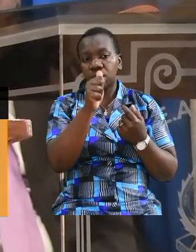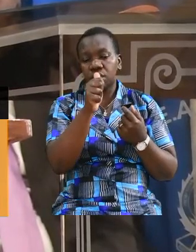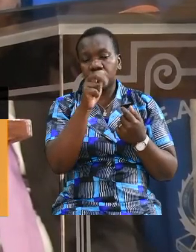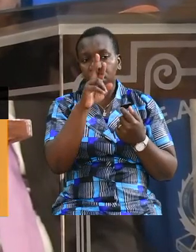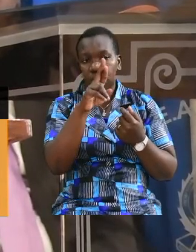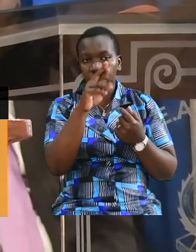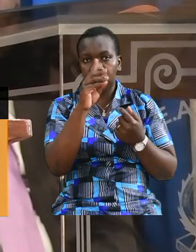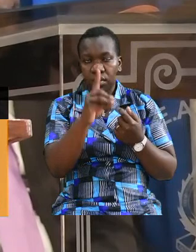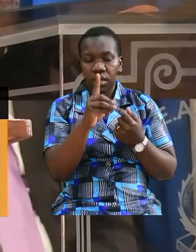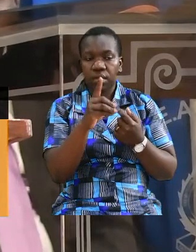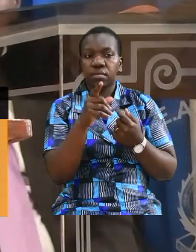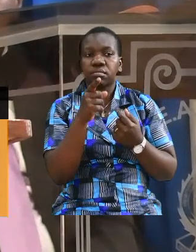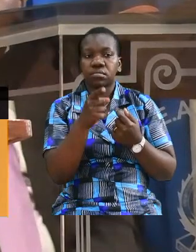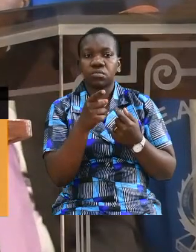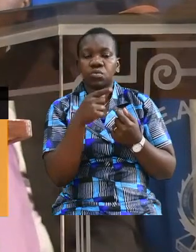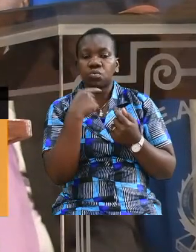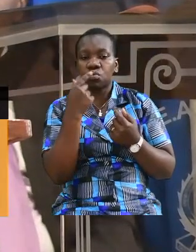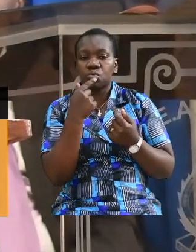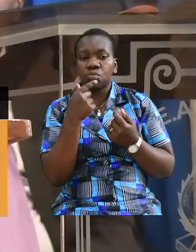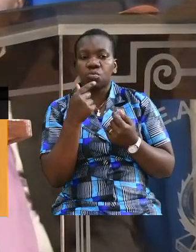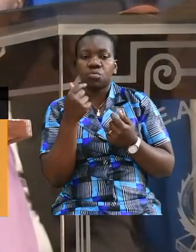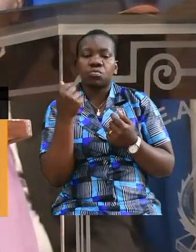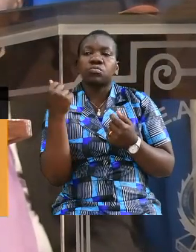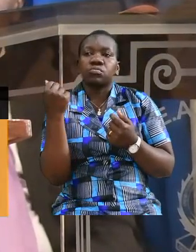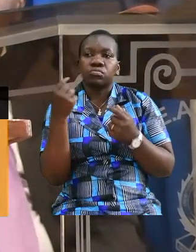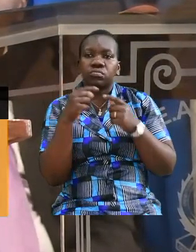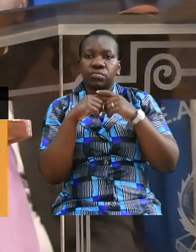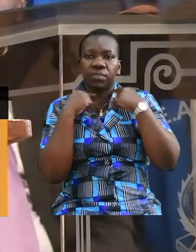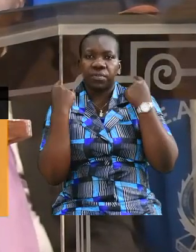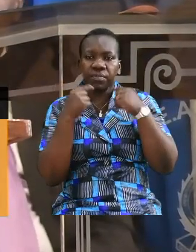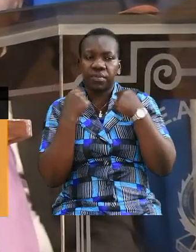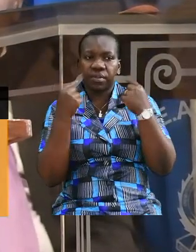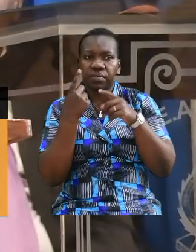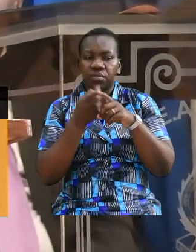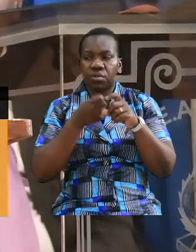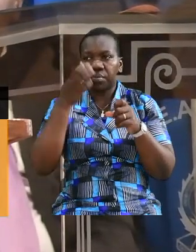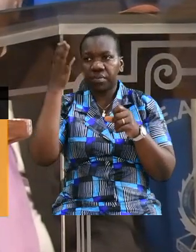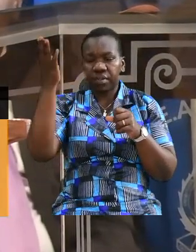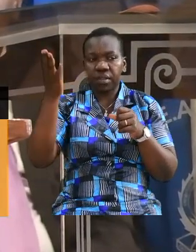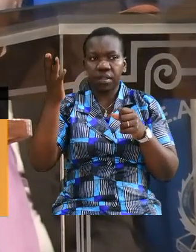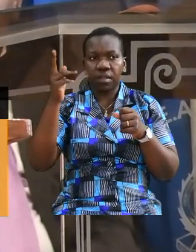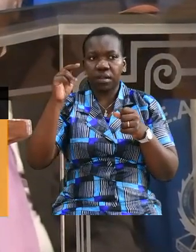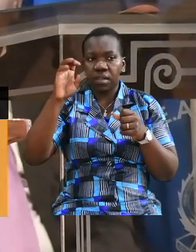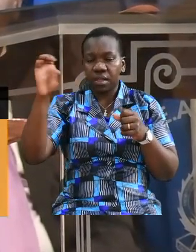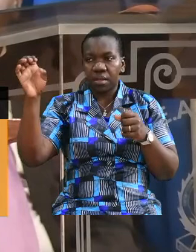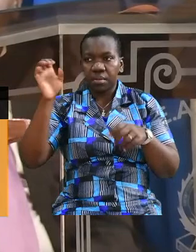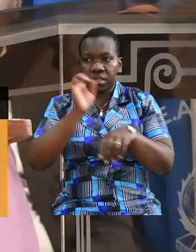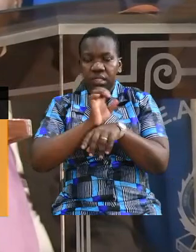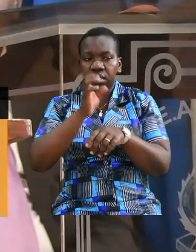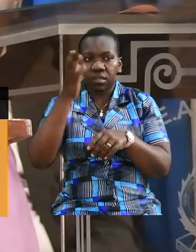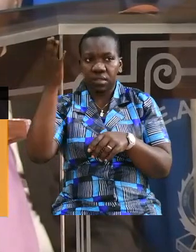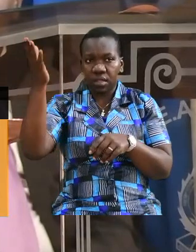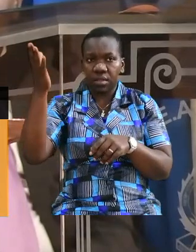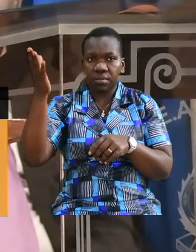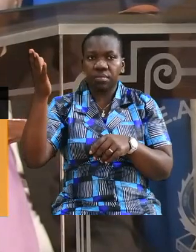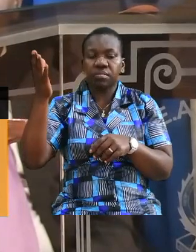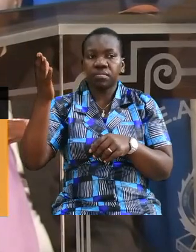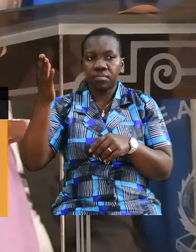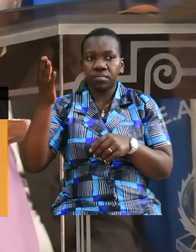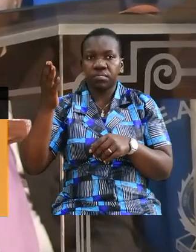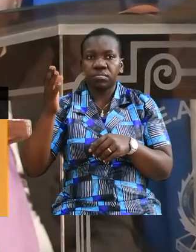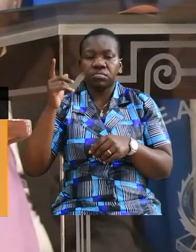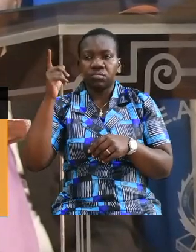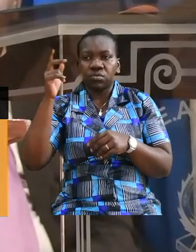jema alitumwa kuwa mchungaji wa parokia ya PCA Neema. Presbiteri ya Nairobi ya Kati ilionelea